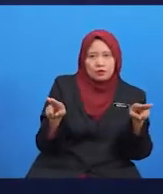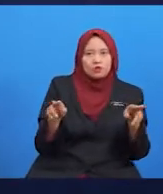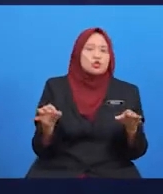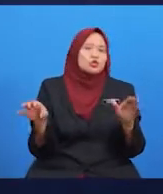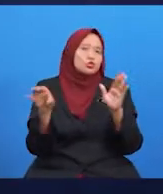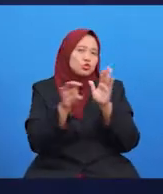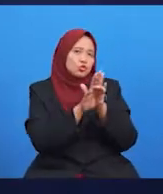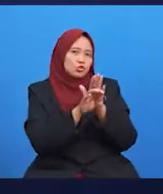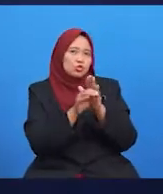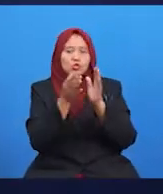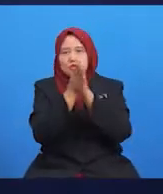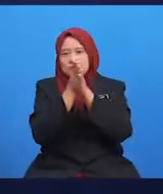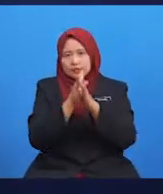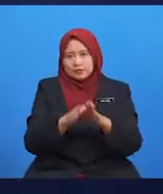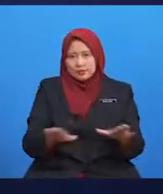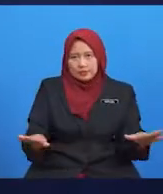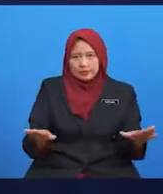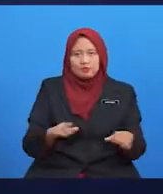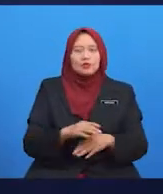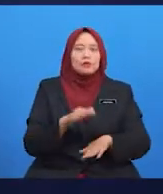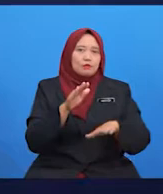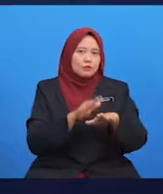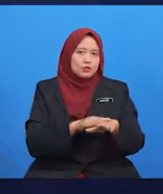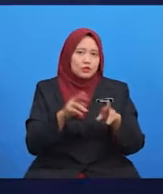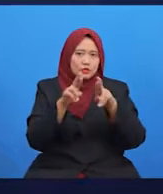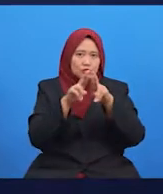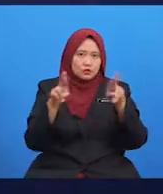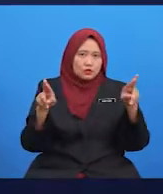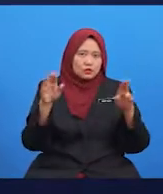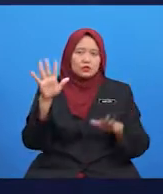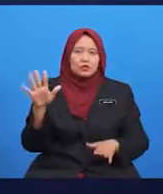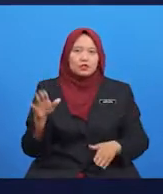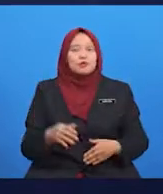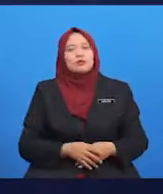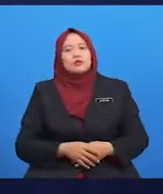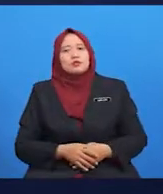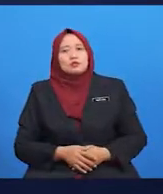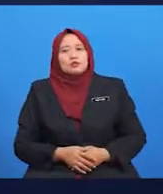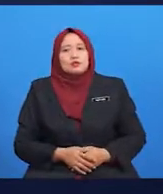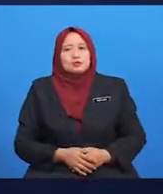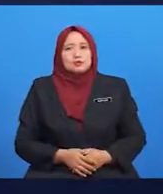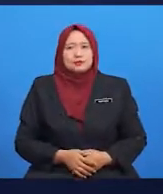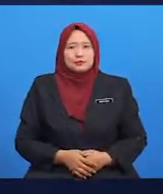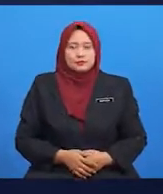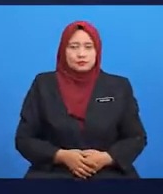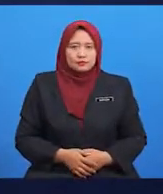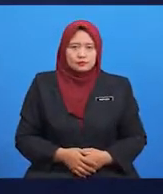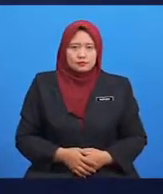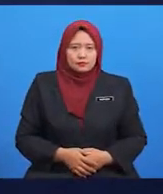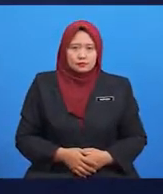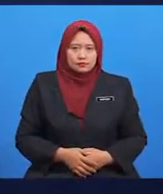selamat yang terdapat pada rangkap 5 baris 10 hingga 12,